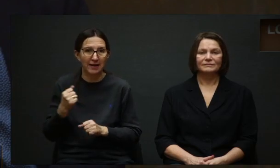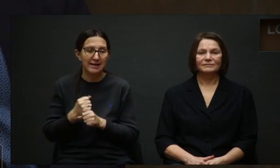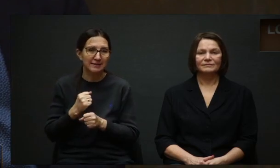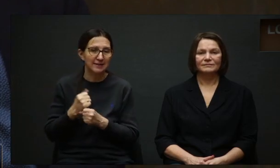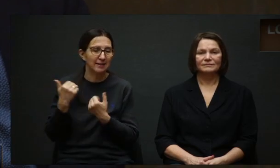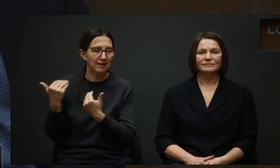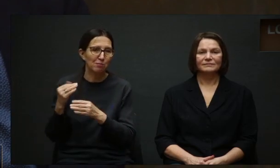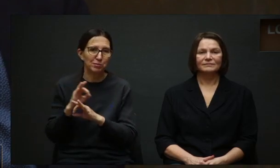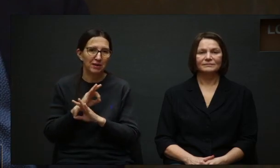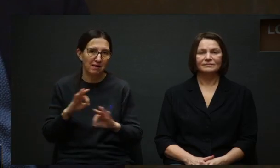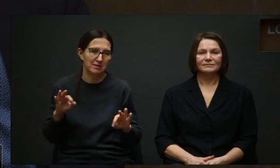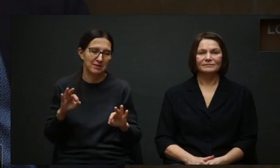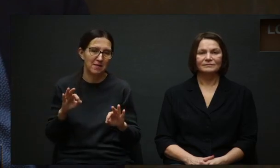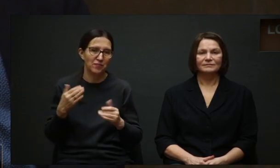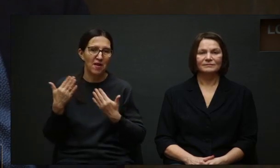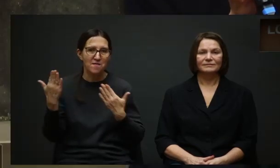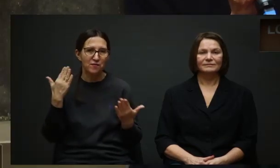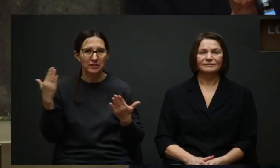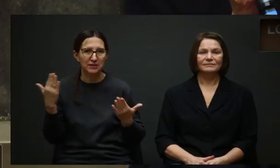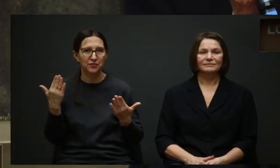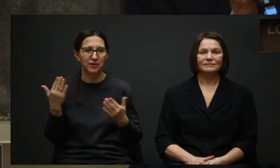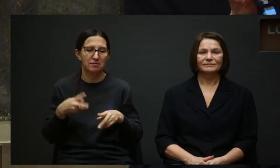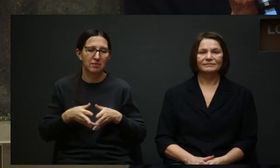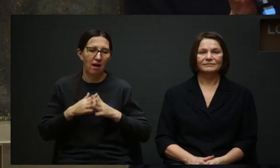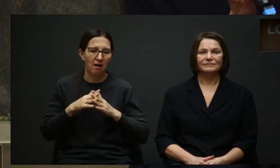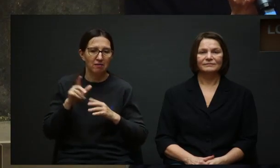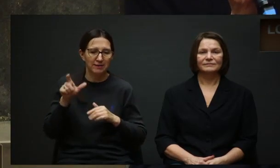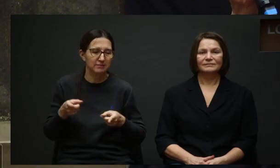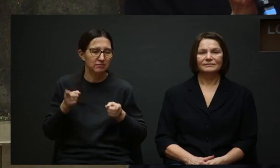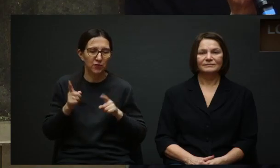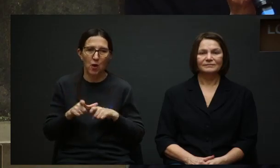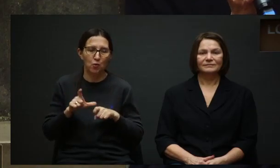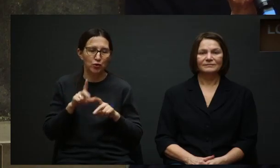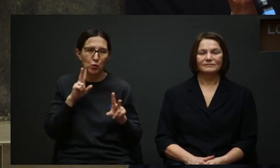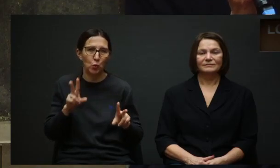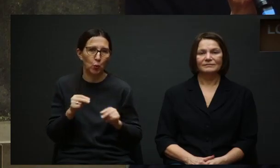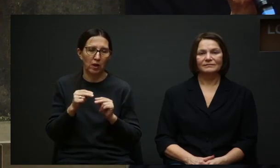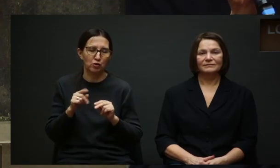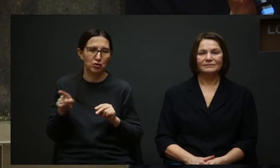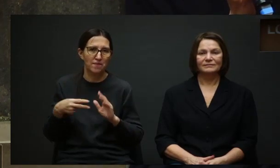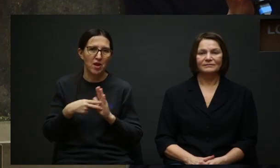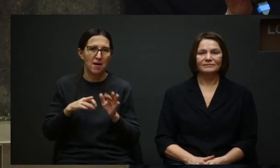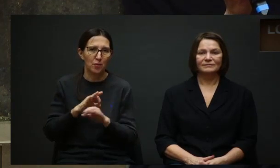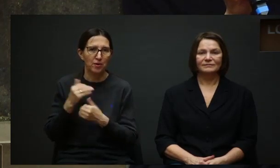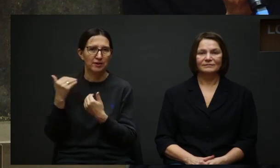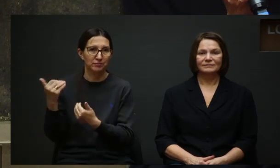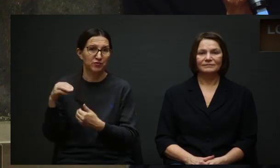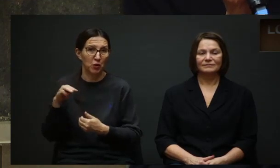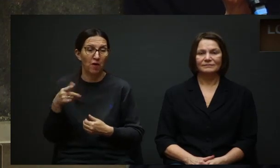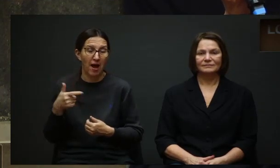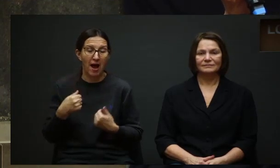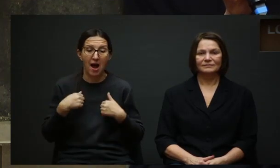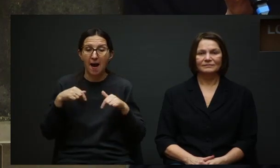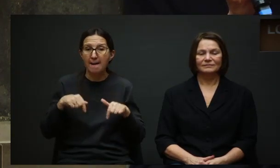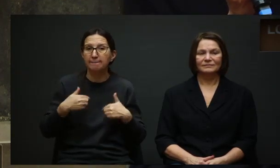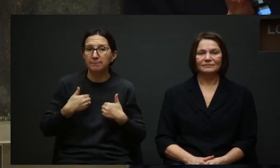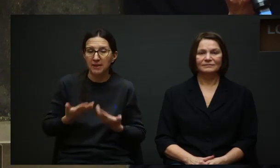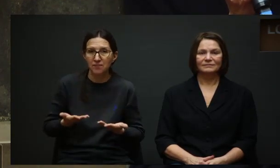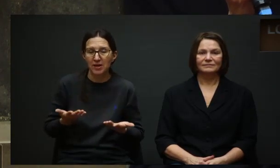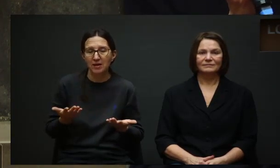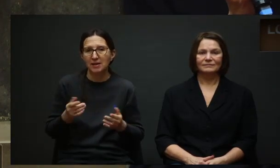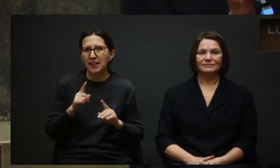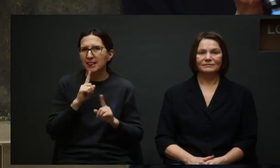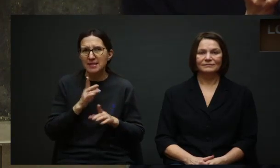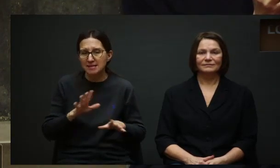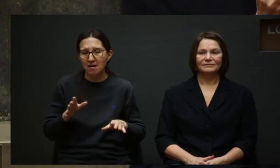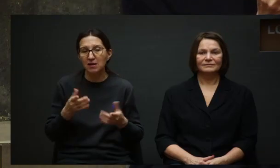там прекрасные совершенно выставки, как архитектор, действительно очень удачные проекты Третьяковки. Мы же каким-то не